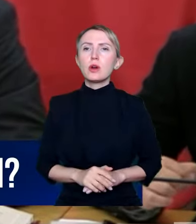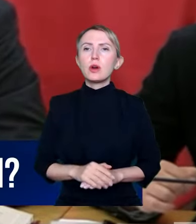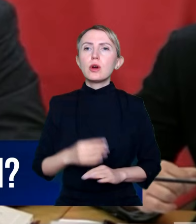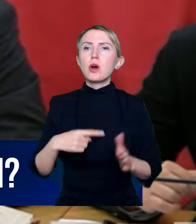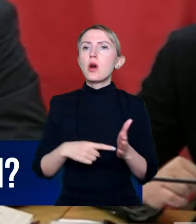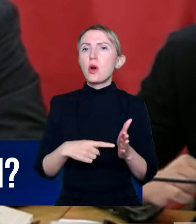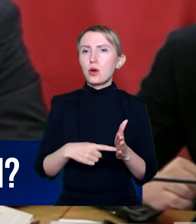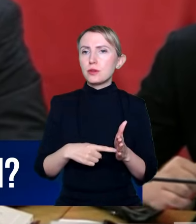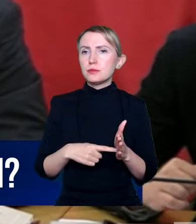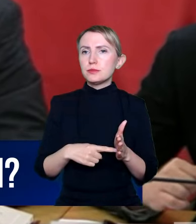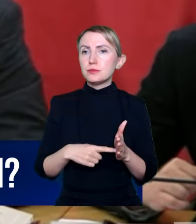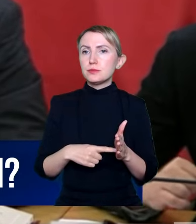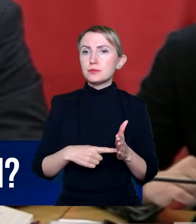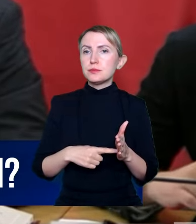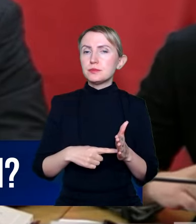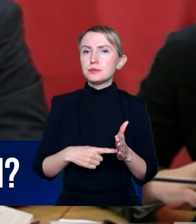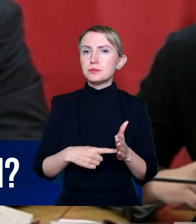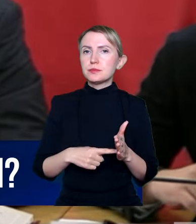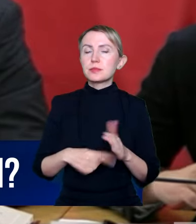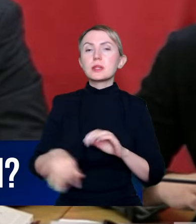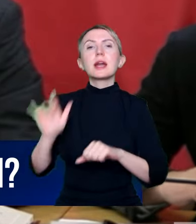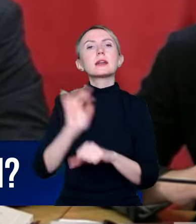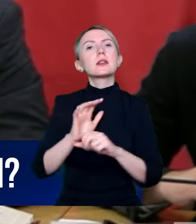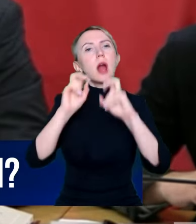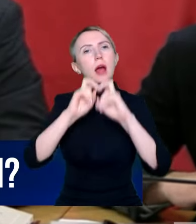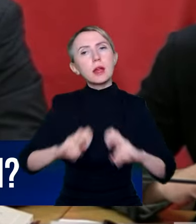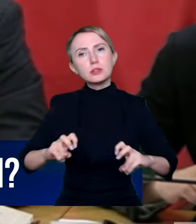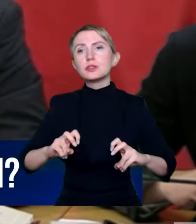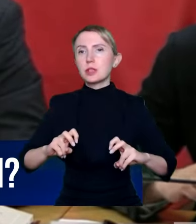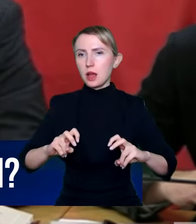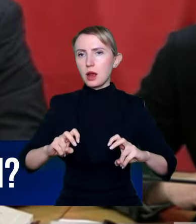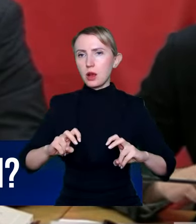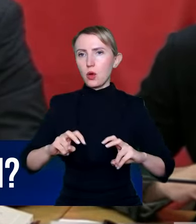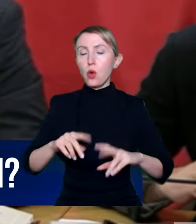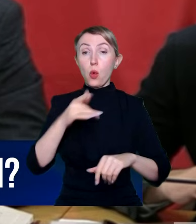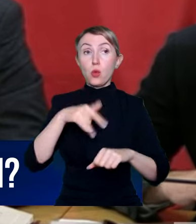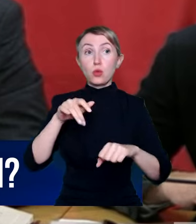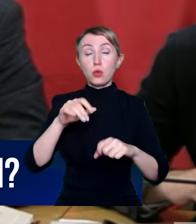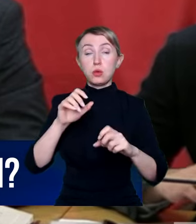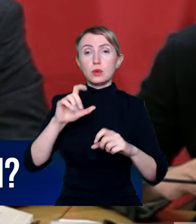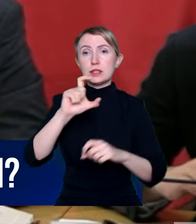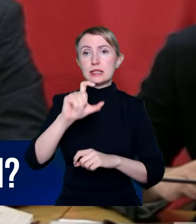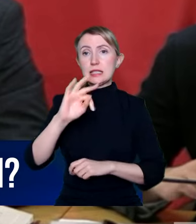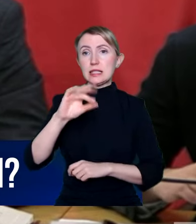który napisał krytyczną analizę do osiągnięć badawczych Citizen Lab z